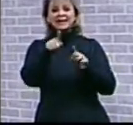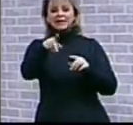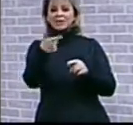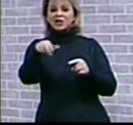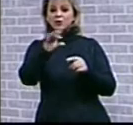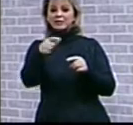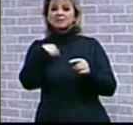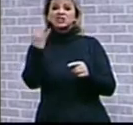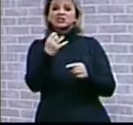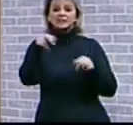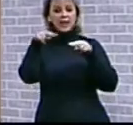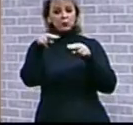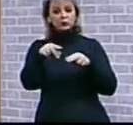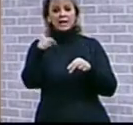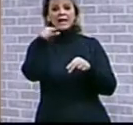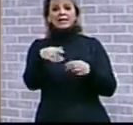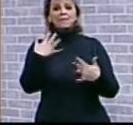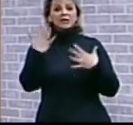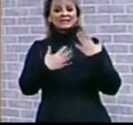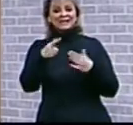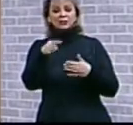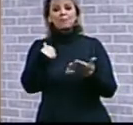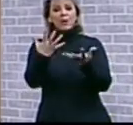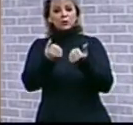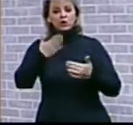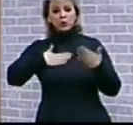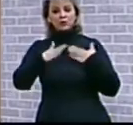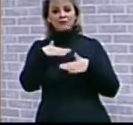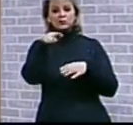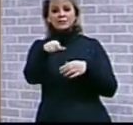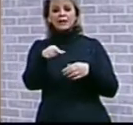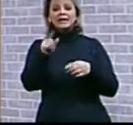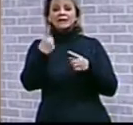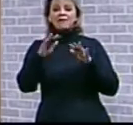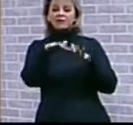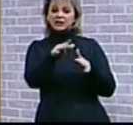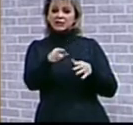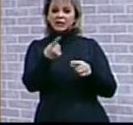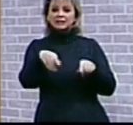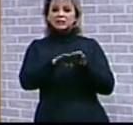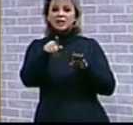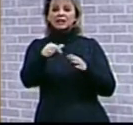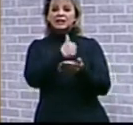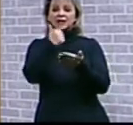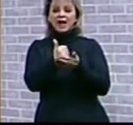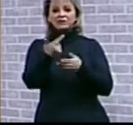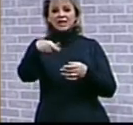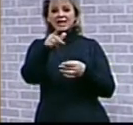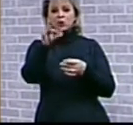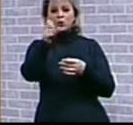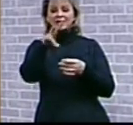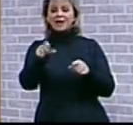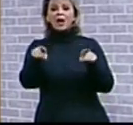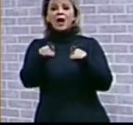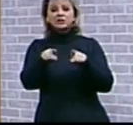героинями мне интересно наблюдать. Я эмоционально получаю удовольствие на волне. На какой-то. Это главная героиня, она